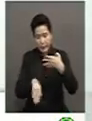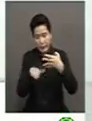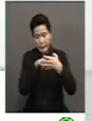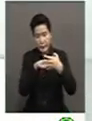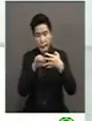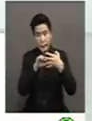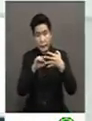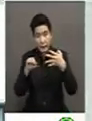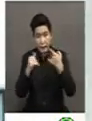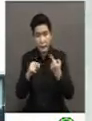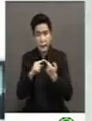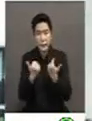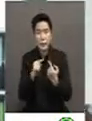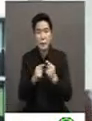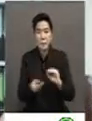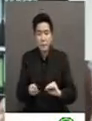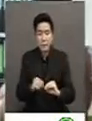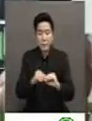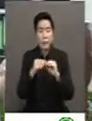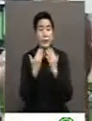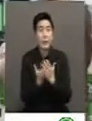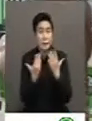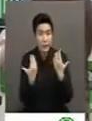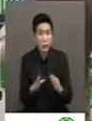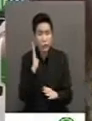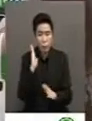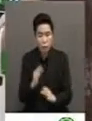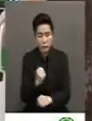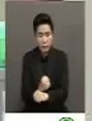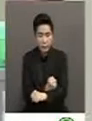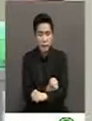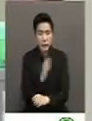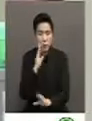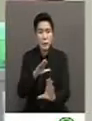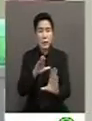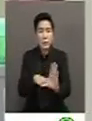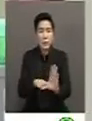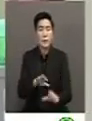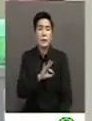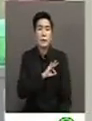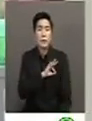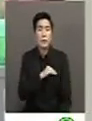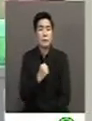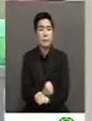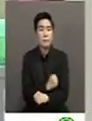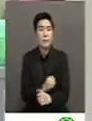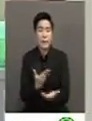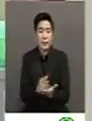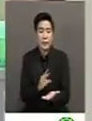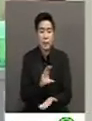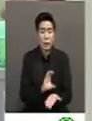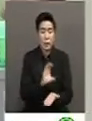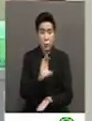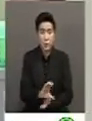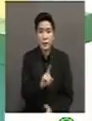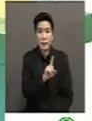มีการบอกด้วยนะครับแม้ว่าจะมีการเพิ่มเงินสมทบนะครับหากแรงงานนอกระบบเนี่ยสมัครเข้าเป็นสมาชิกกองทุนตามเป้าคือ 1ล้านคนจาก